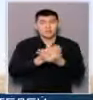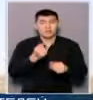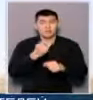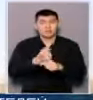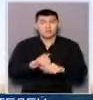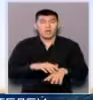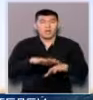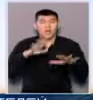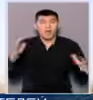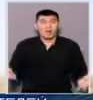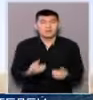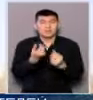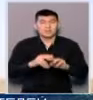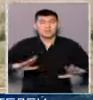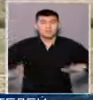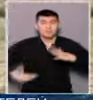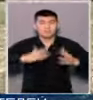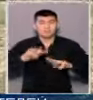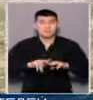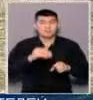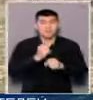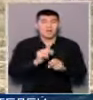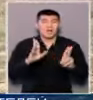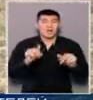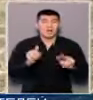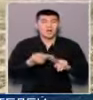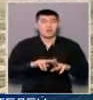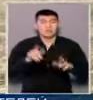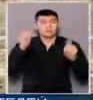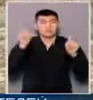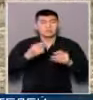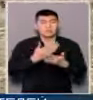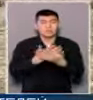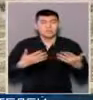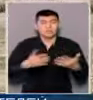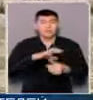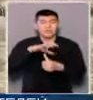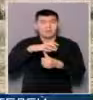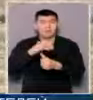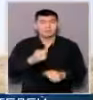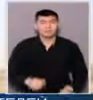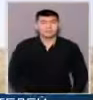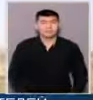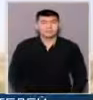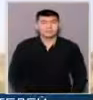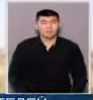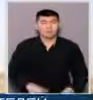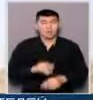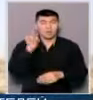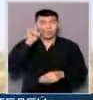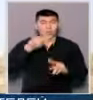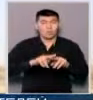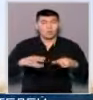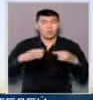систему, спасатели тренируются согласно инструкции, как подниматься и спускаться с воздушного судна. В ходе учений